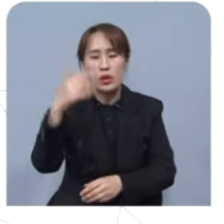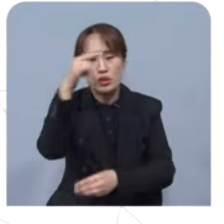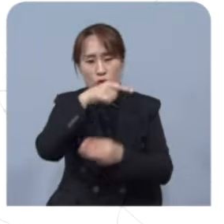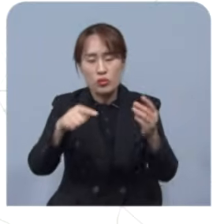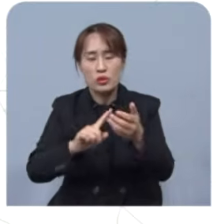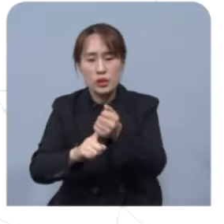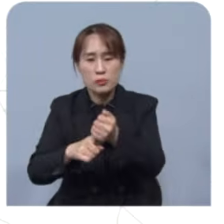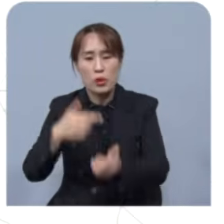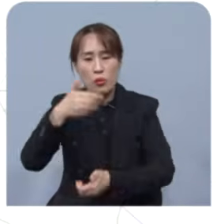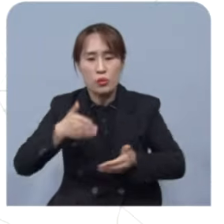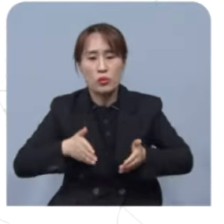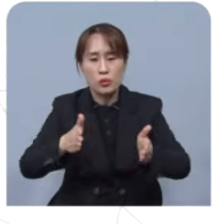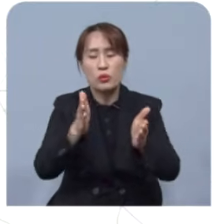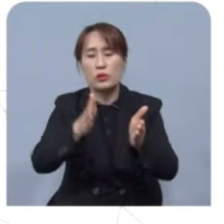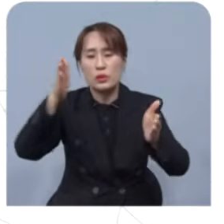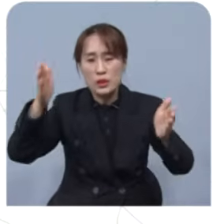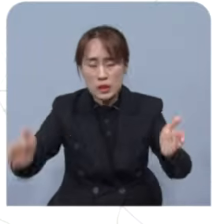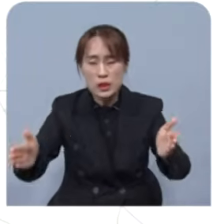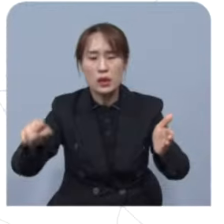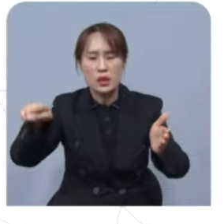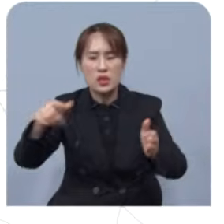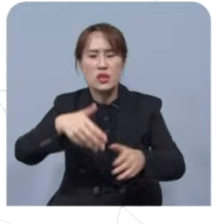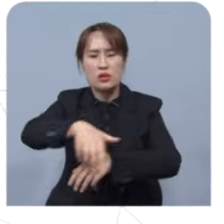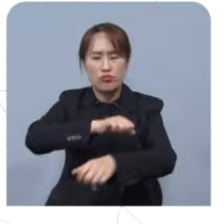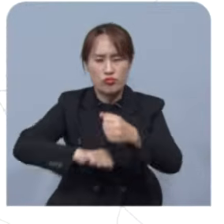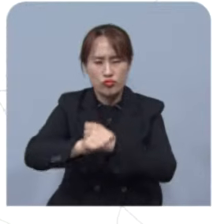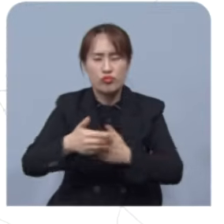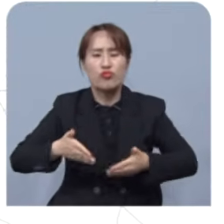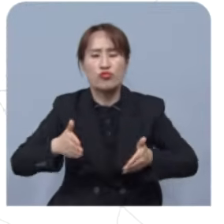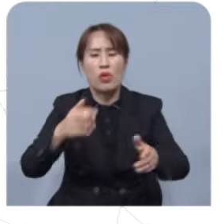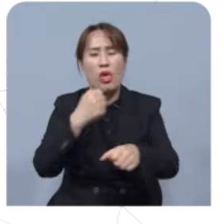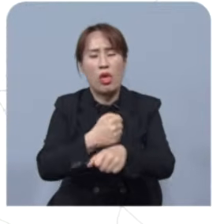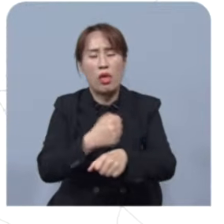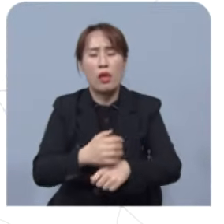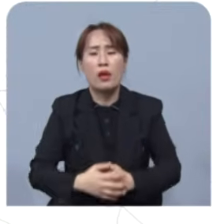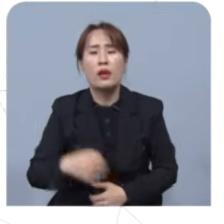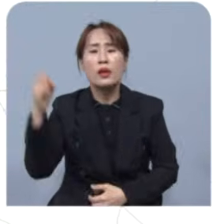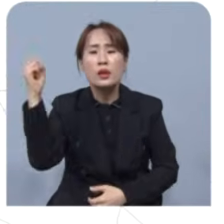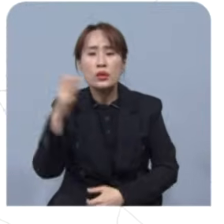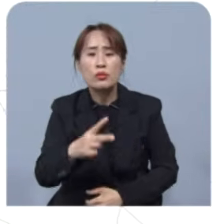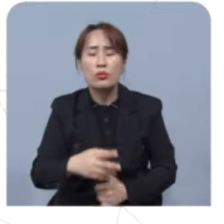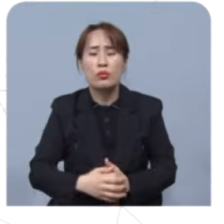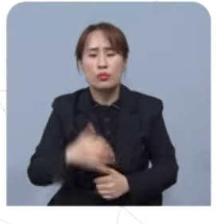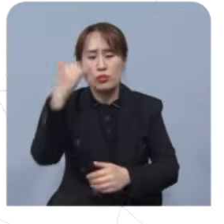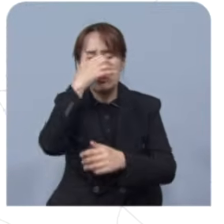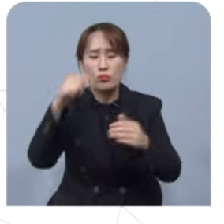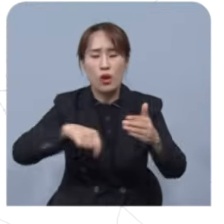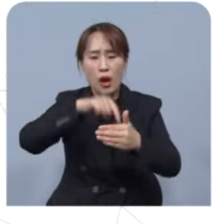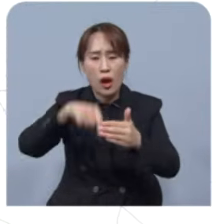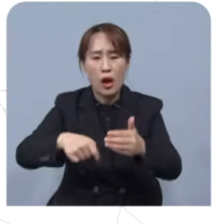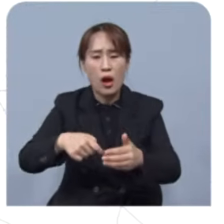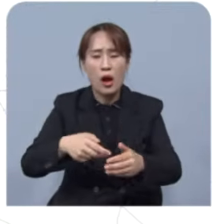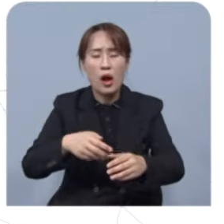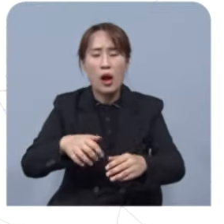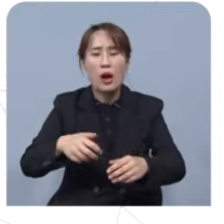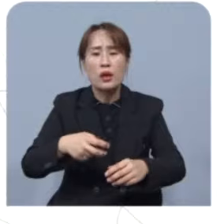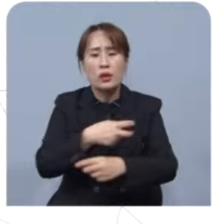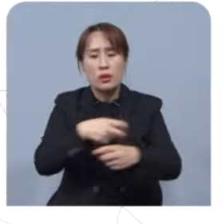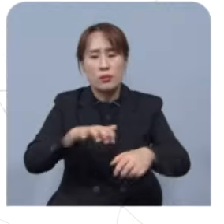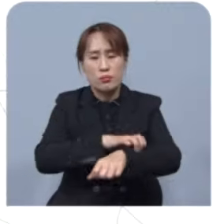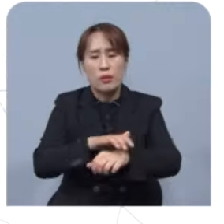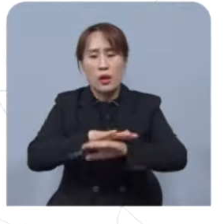증평 고속도로의 확장을 적극 추진하겠습니다. 한편 충북 내 교통 불편 해소를